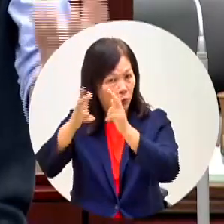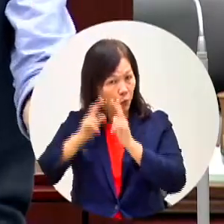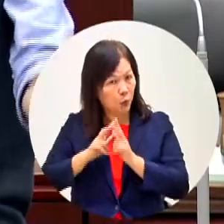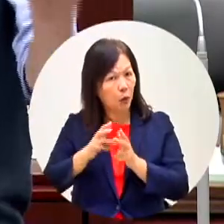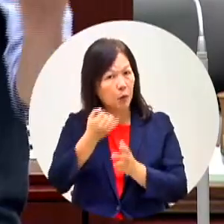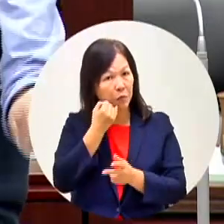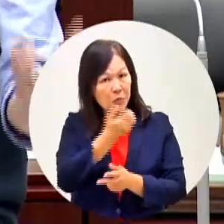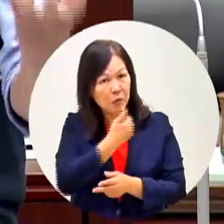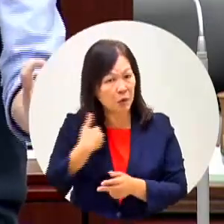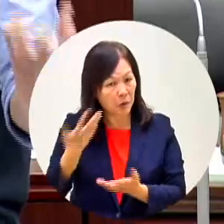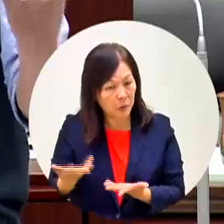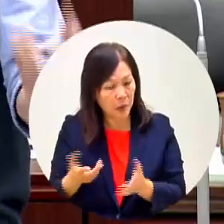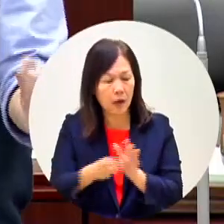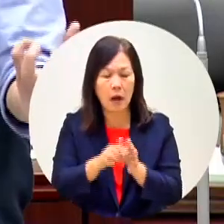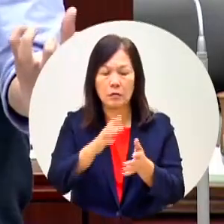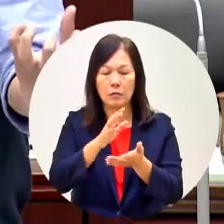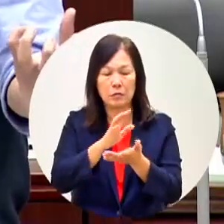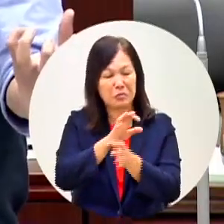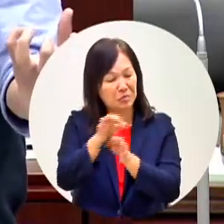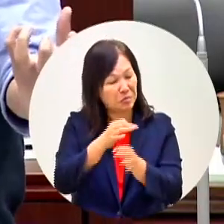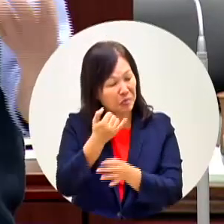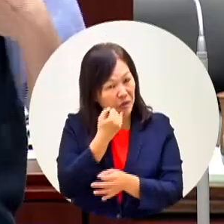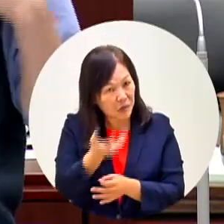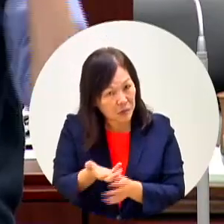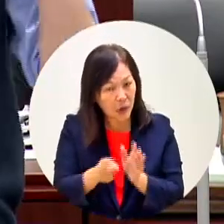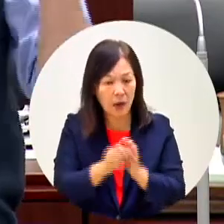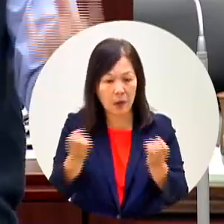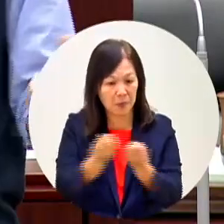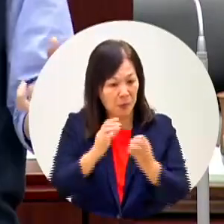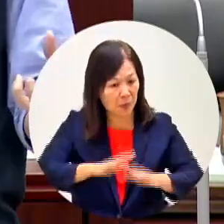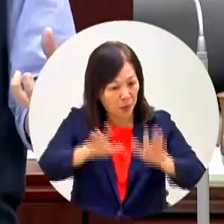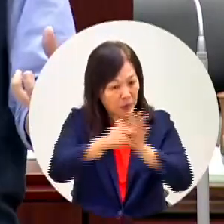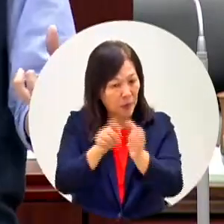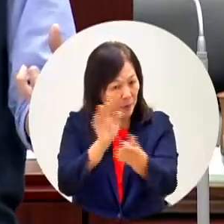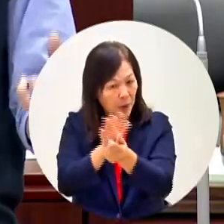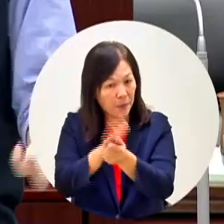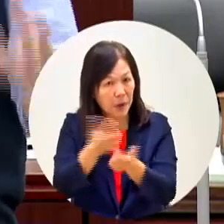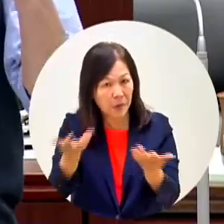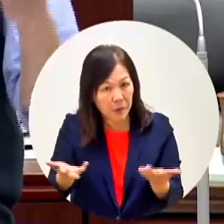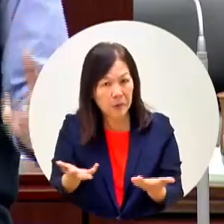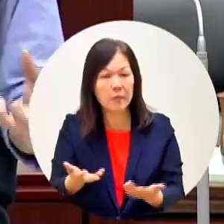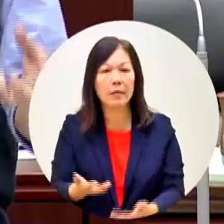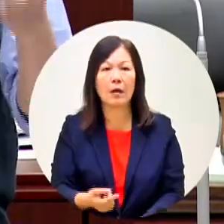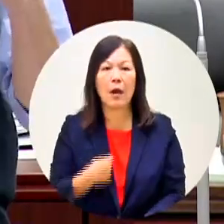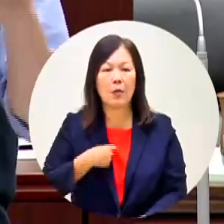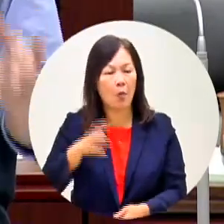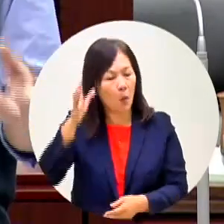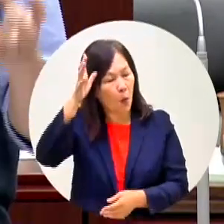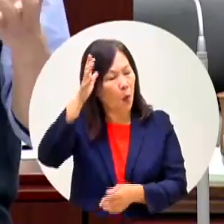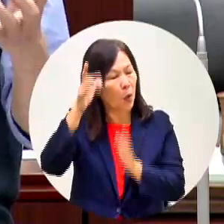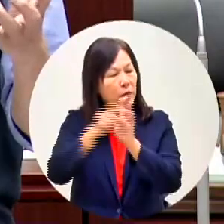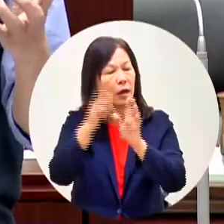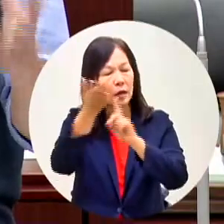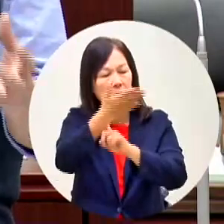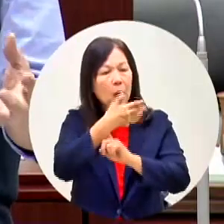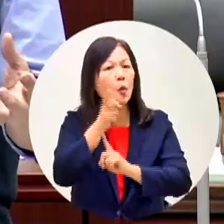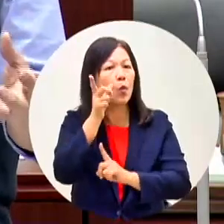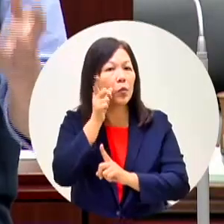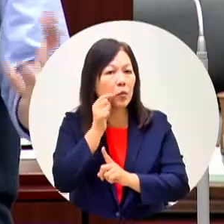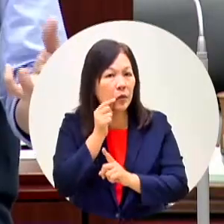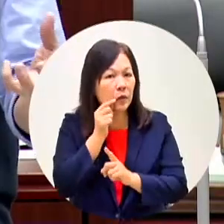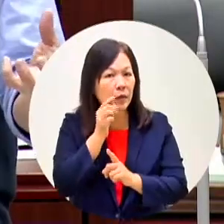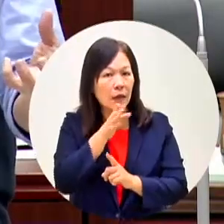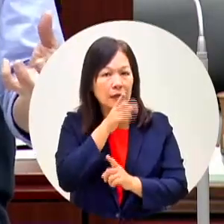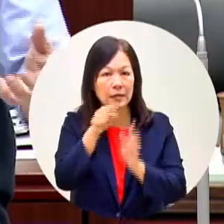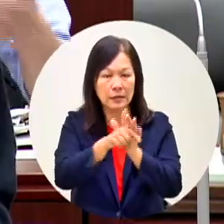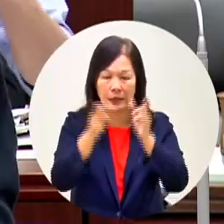旗津的发展能不能支持这样的一个经济产值？我理想中的旗津会是高雄将来若干年